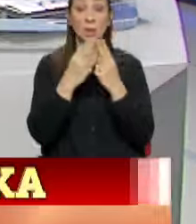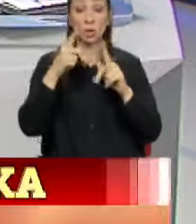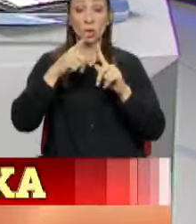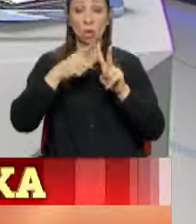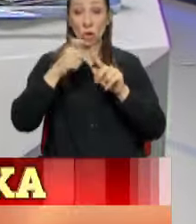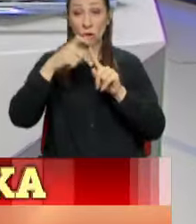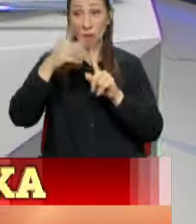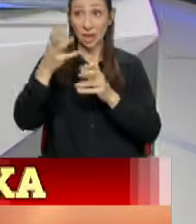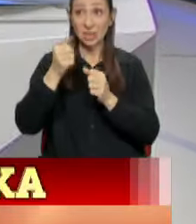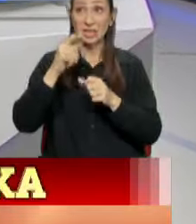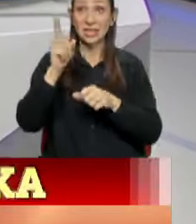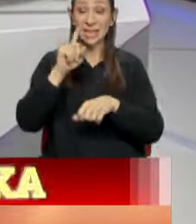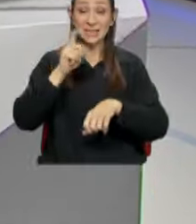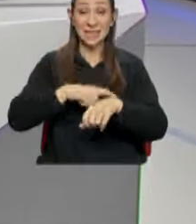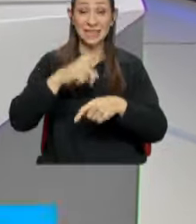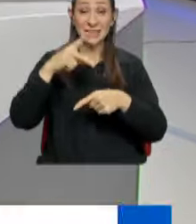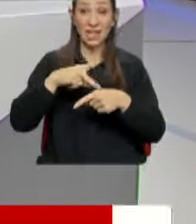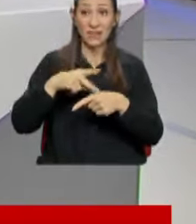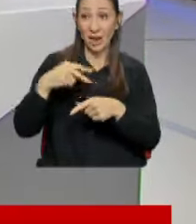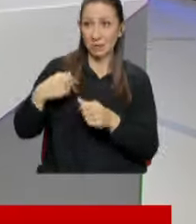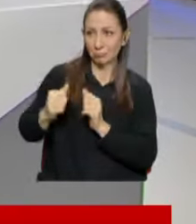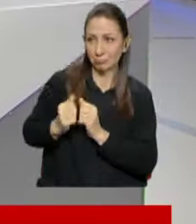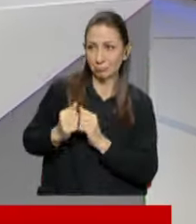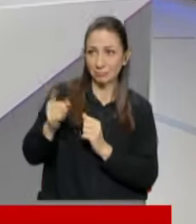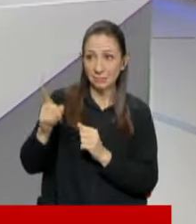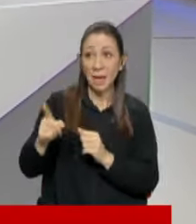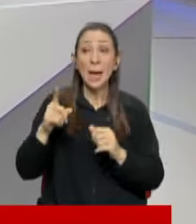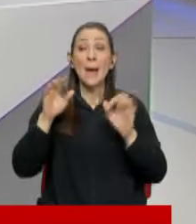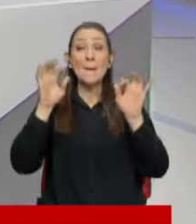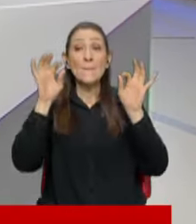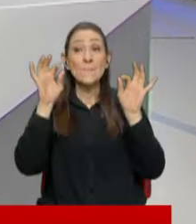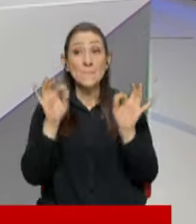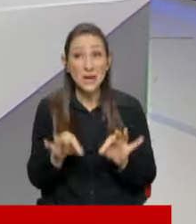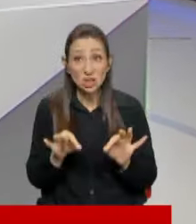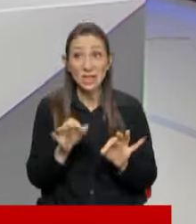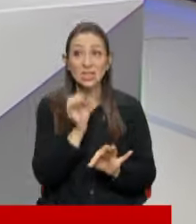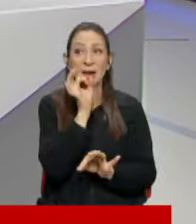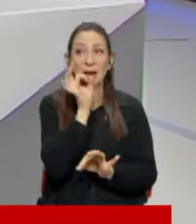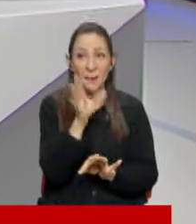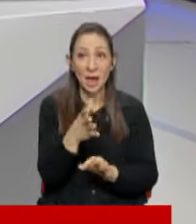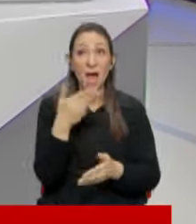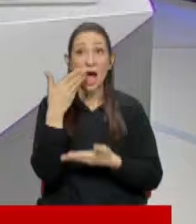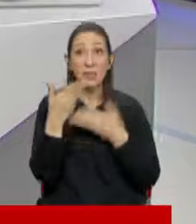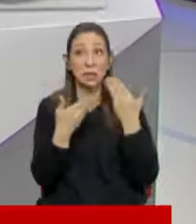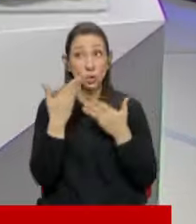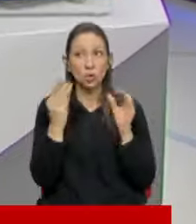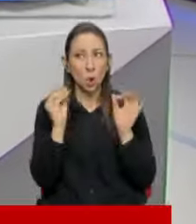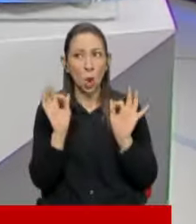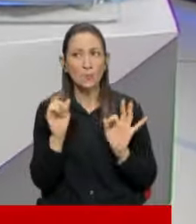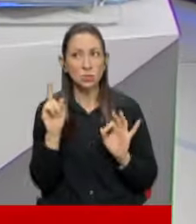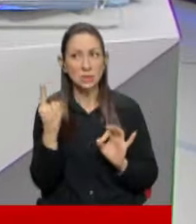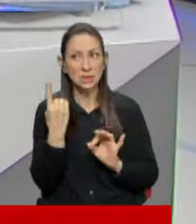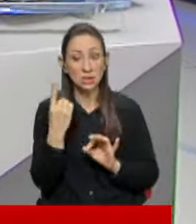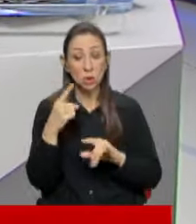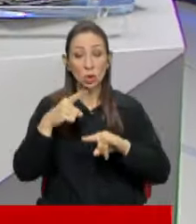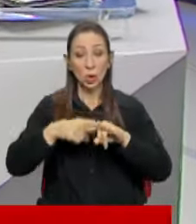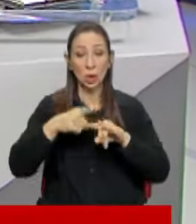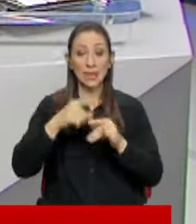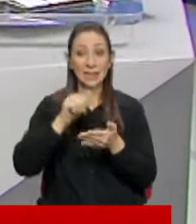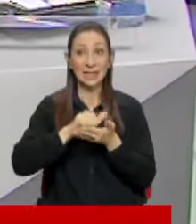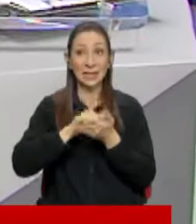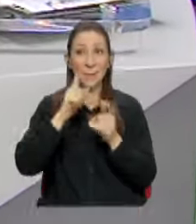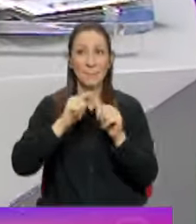alacağız. Çalar Saat Bülten sorumlusu Zafer Söken yanımızda. Başlangıç haberi, anlatacakları çok önemli, çok çarpıcı. Hürriyet